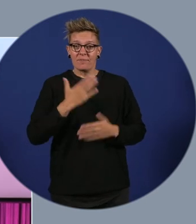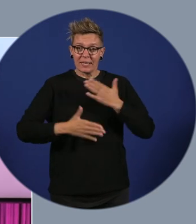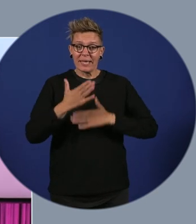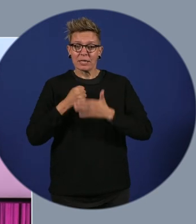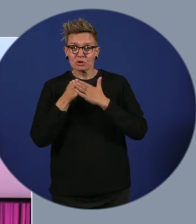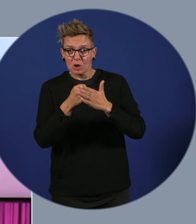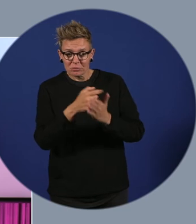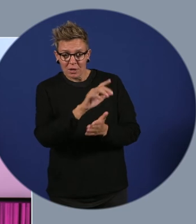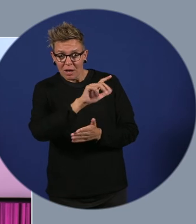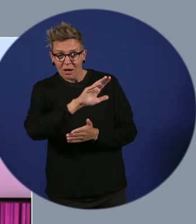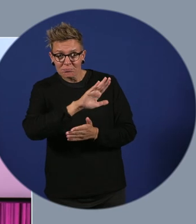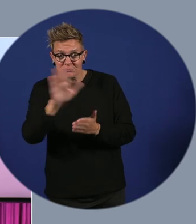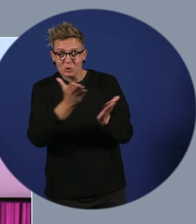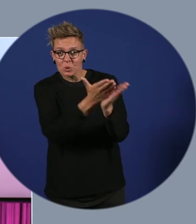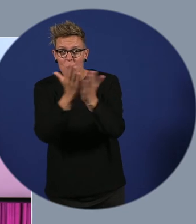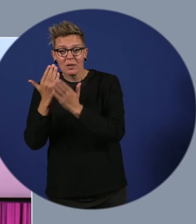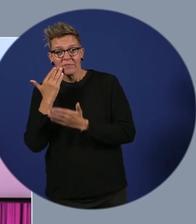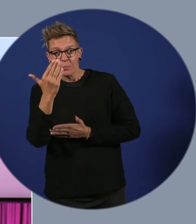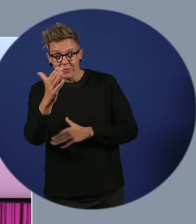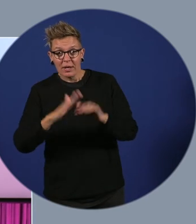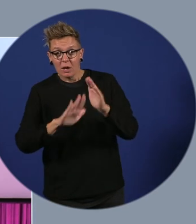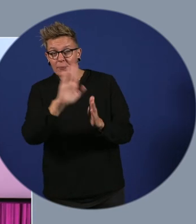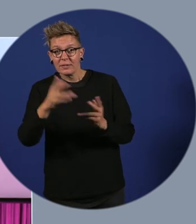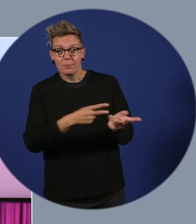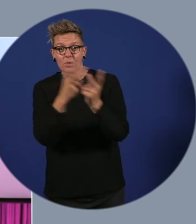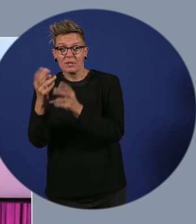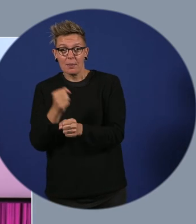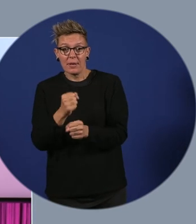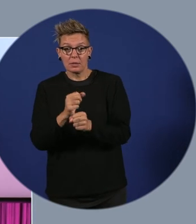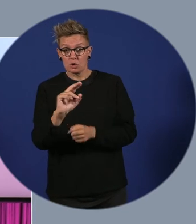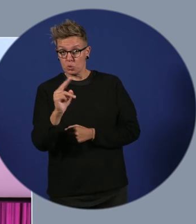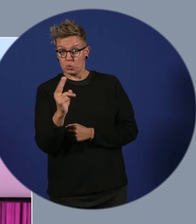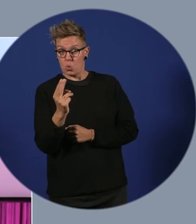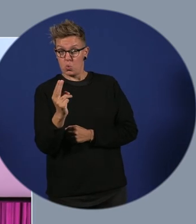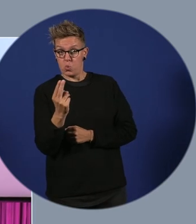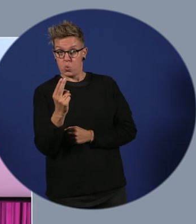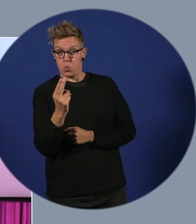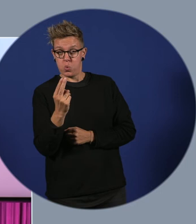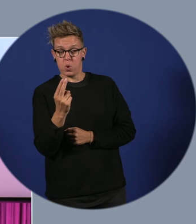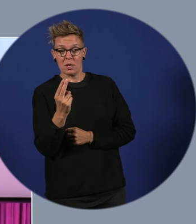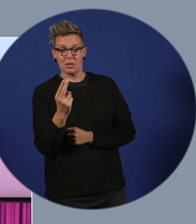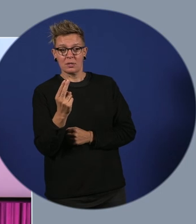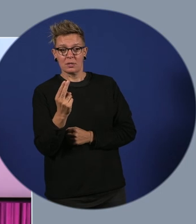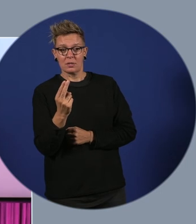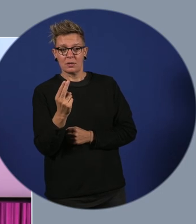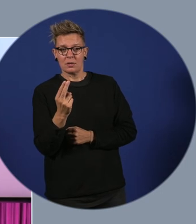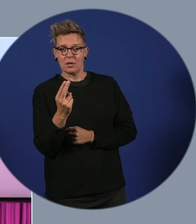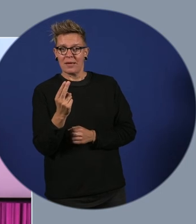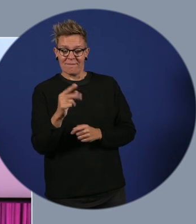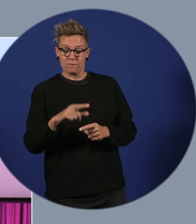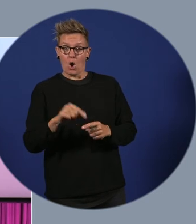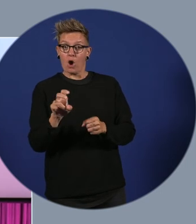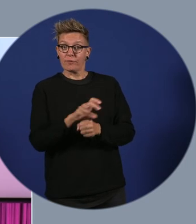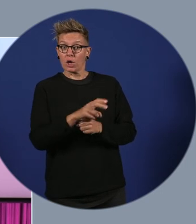för er skolor i ert demokratiarbete. Så nu tänker vi att det är viktigt. Det här är inte, vi ska inte se på valvakan